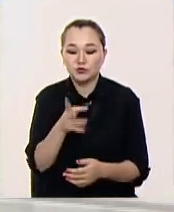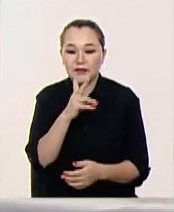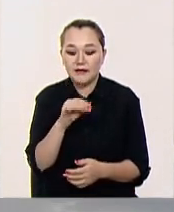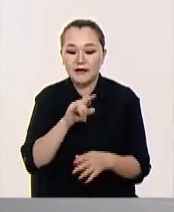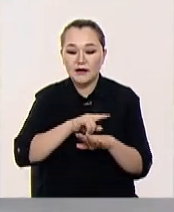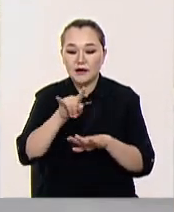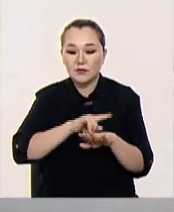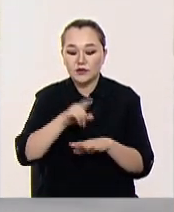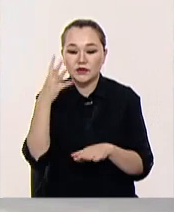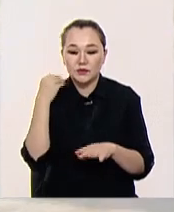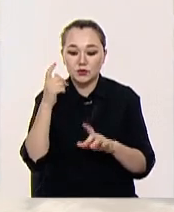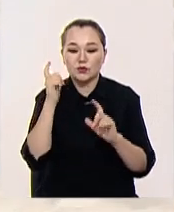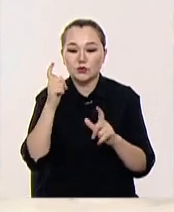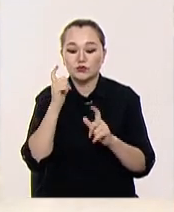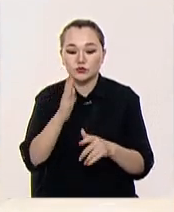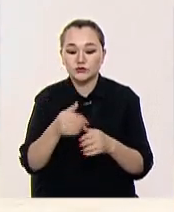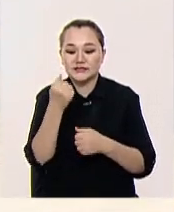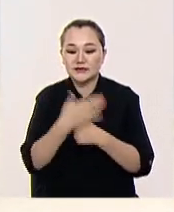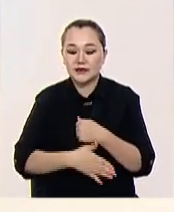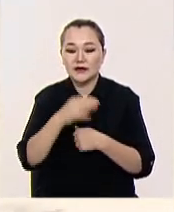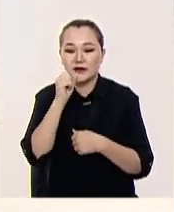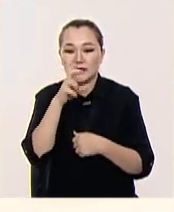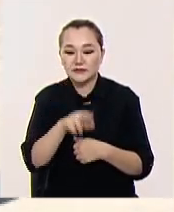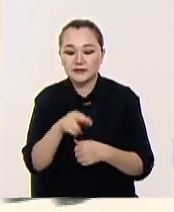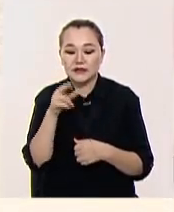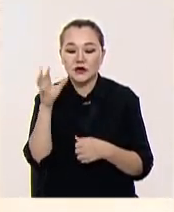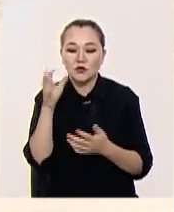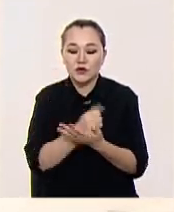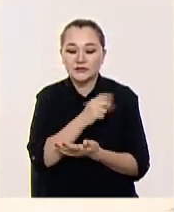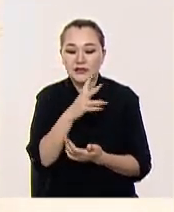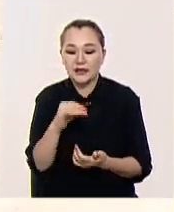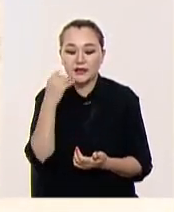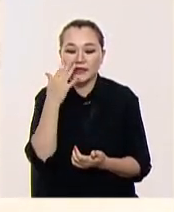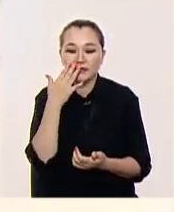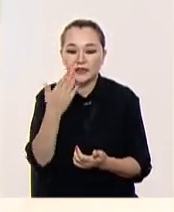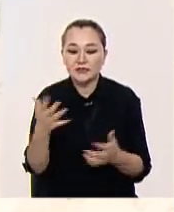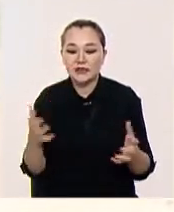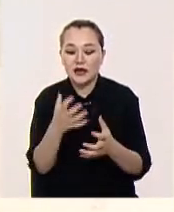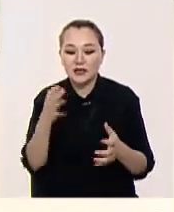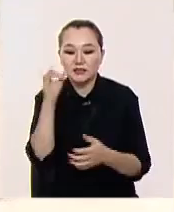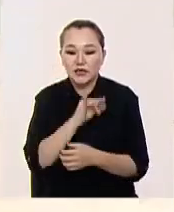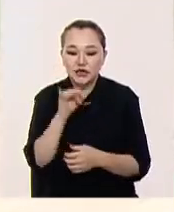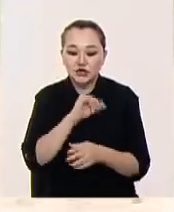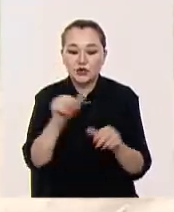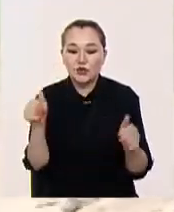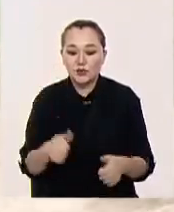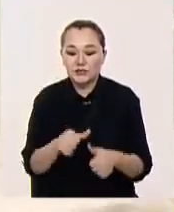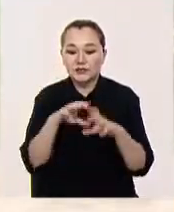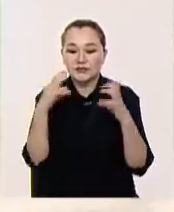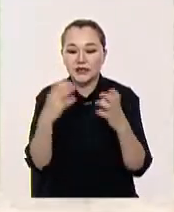Аэропорт Алматы грузовым узлом Центральной Азии. Удастся ли иностранной компании ТАВ сохранить исторический облик